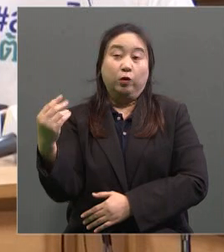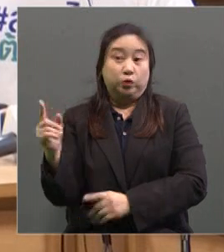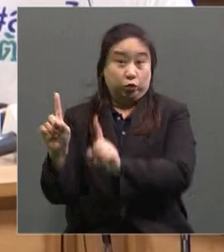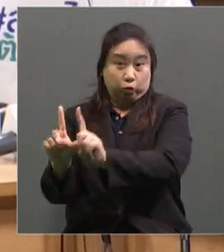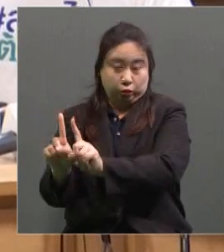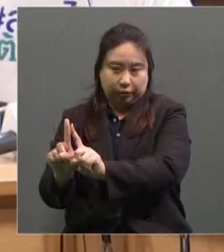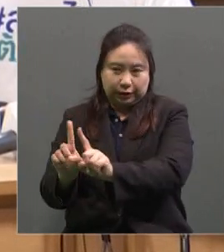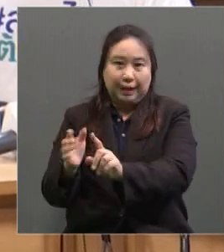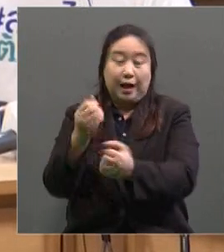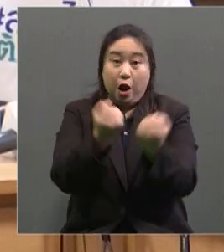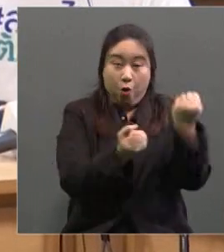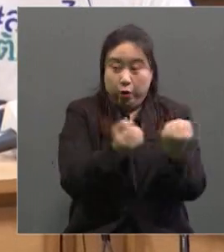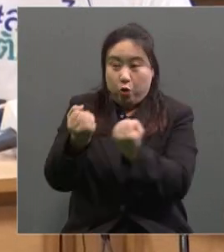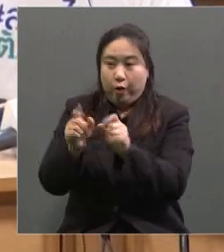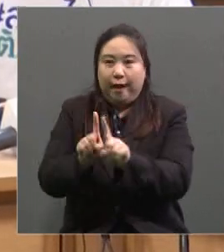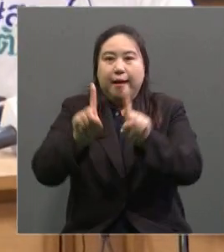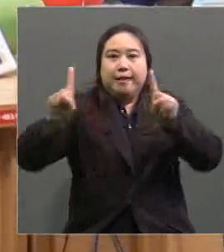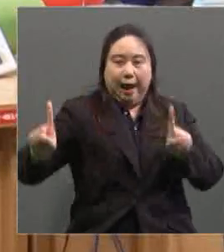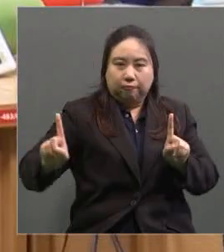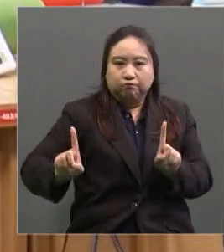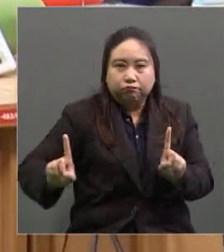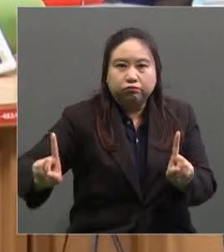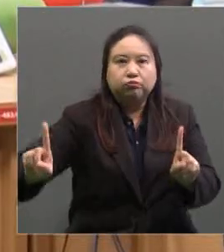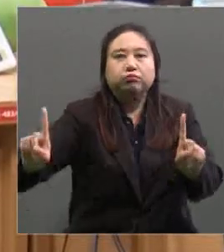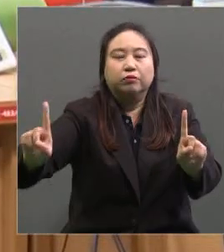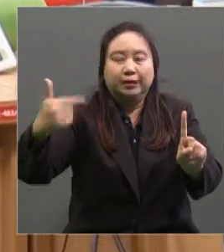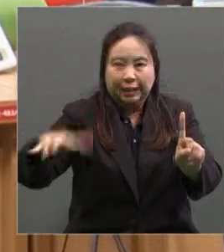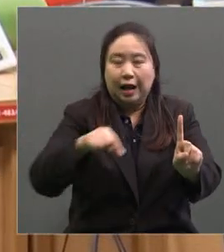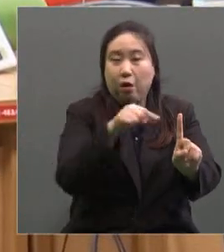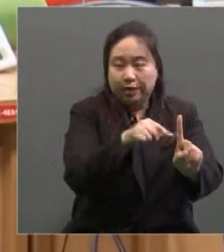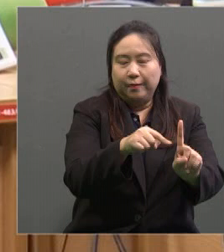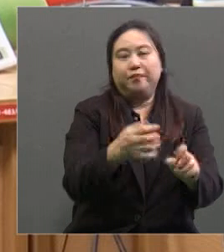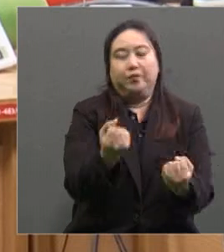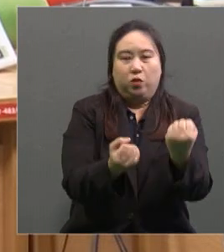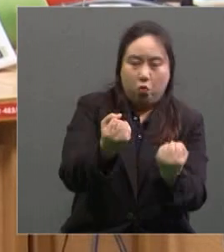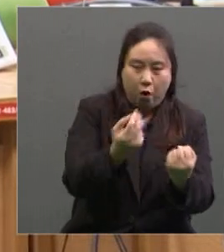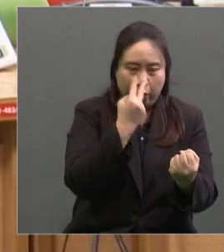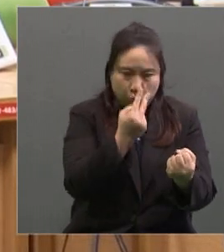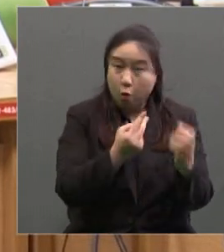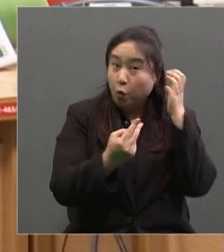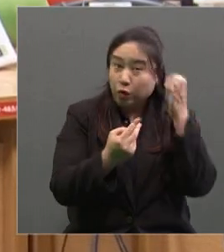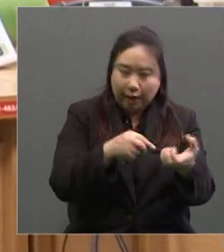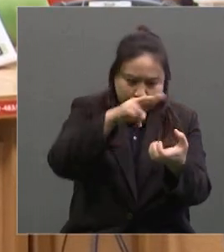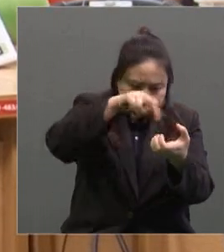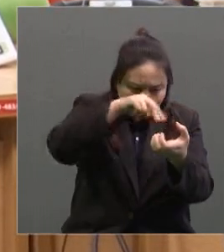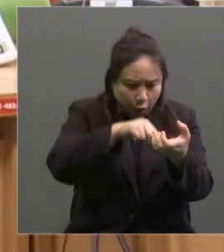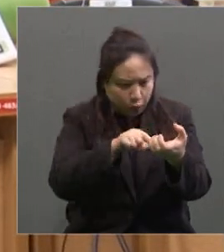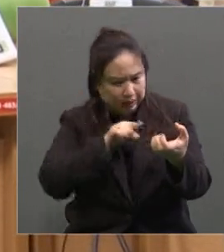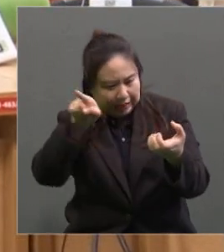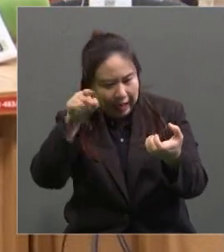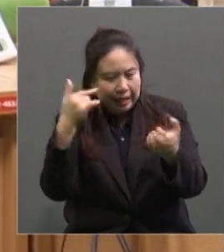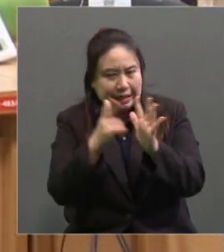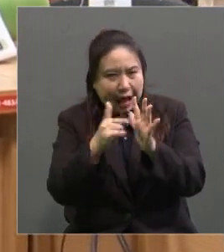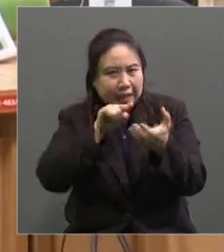คันเพื่อไปสอบสวนอือเพียงแต่ว่าระหว่างทางเนี่ยมีการตรวจค้นโทรศัพท์มือถือจะหาประวัติสั่งซื้อยาแต่ไม่พบ